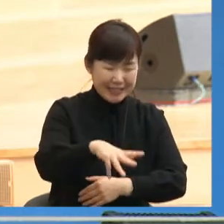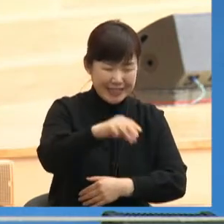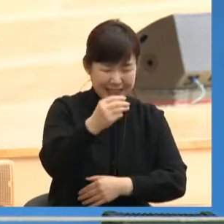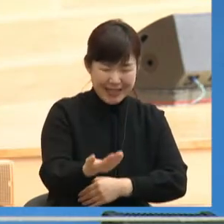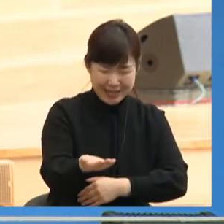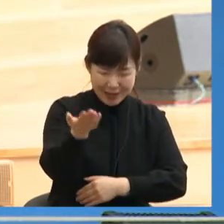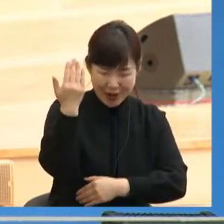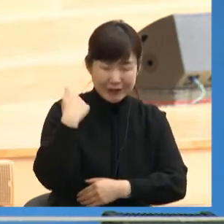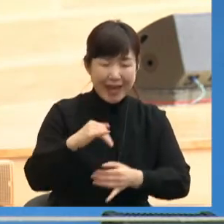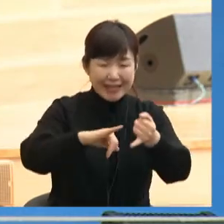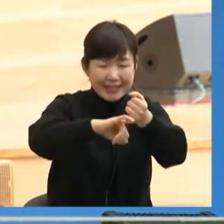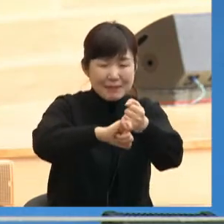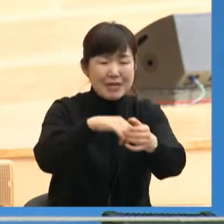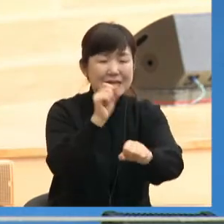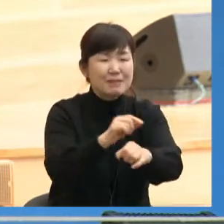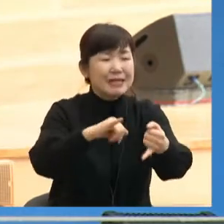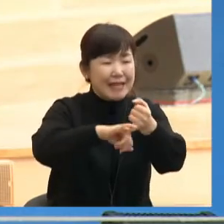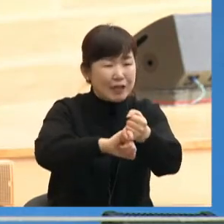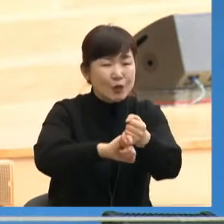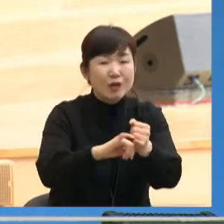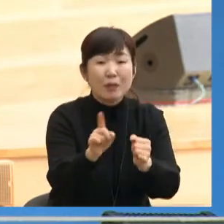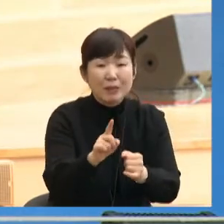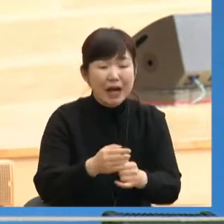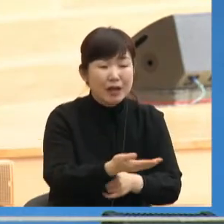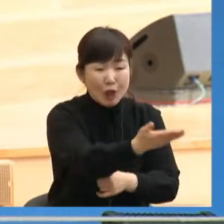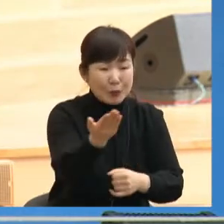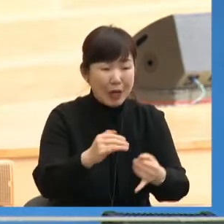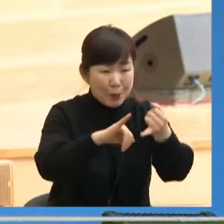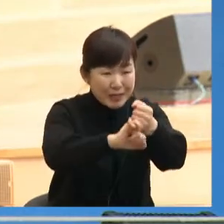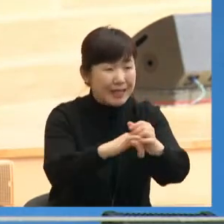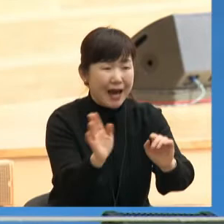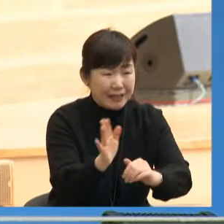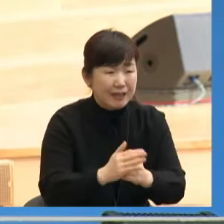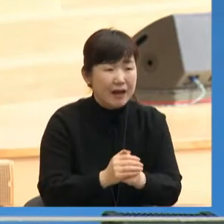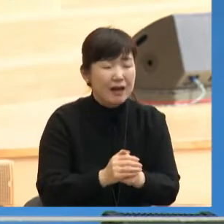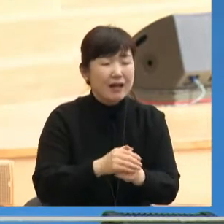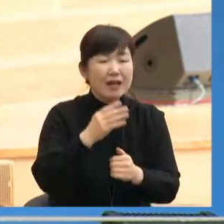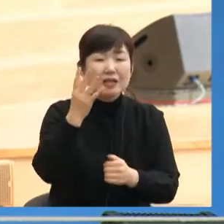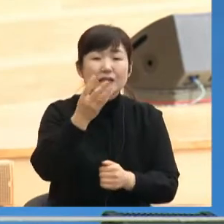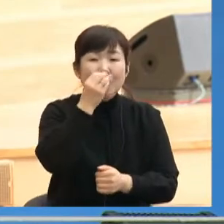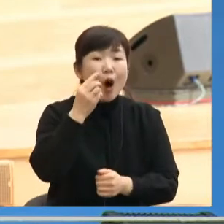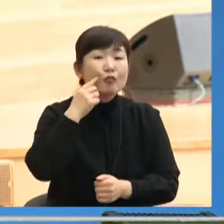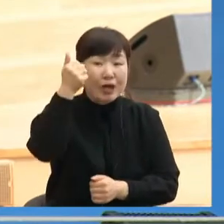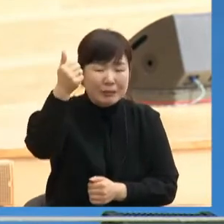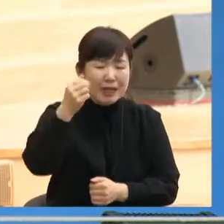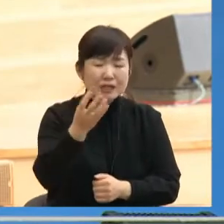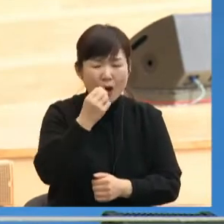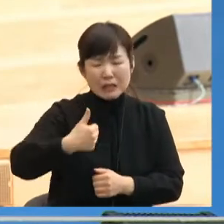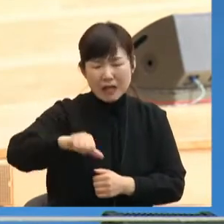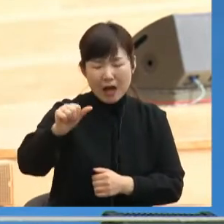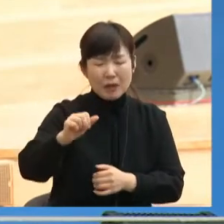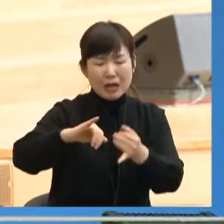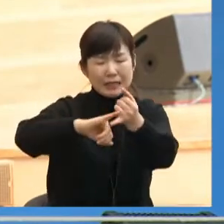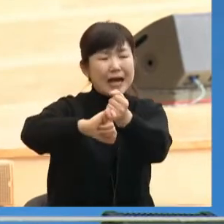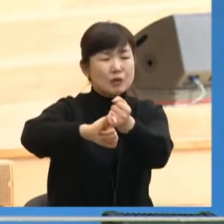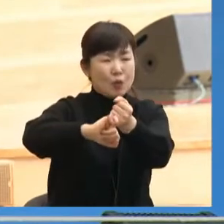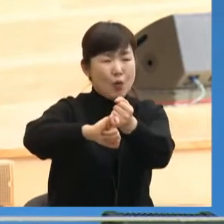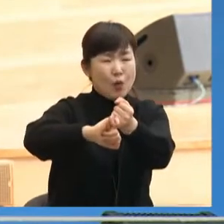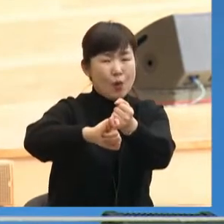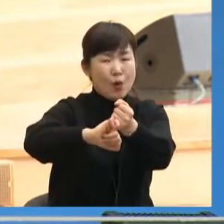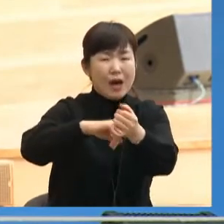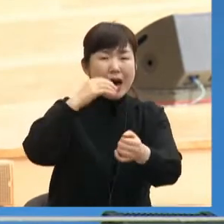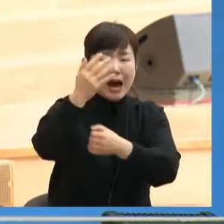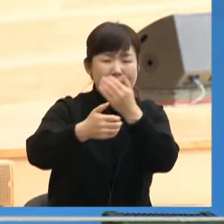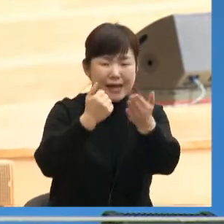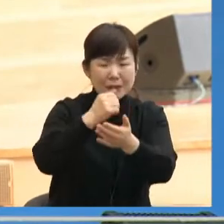이유가 뭐냐면 여러분과 맺은 언약 때문이 아니라 성부 하나님이 성자 예수님과 약속하신 하나님과 하나님이 맺으신 그